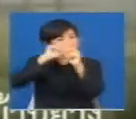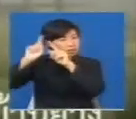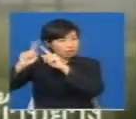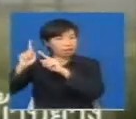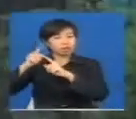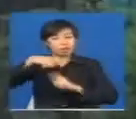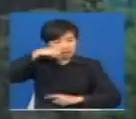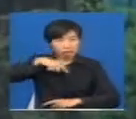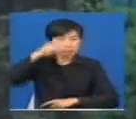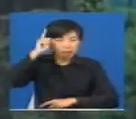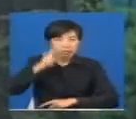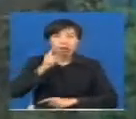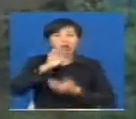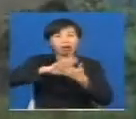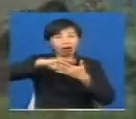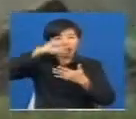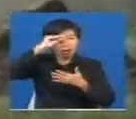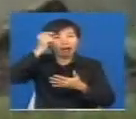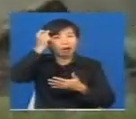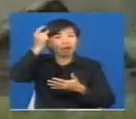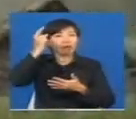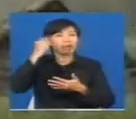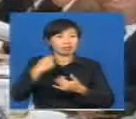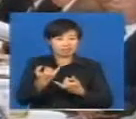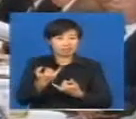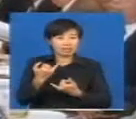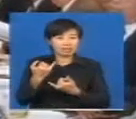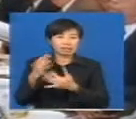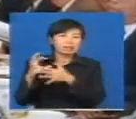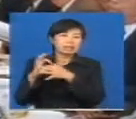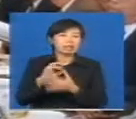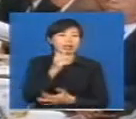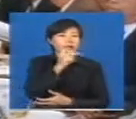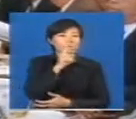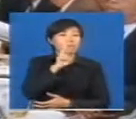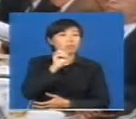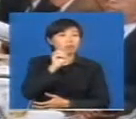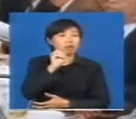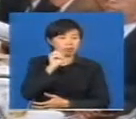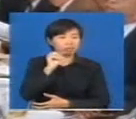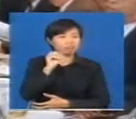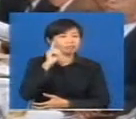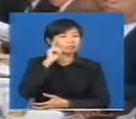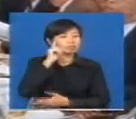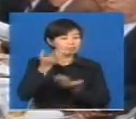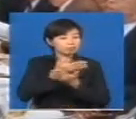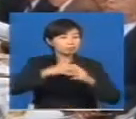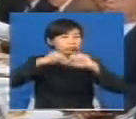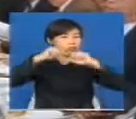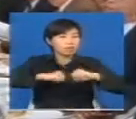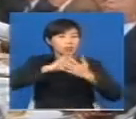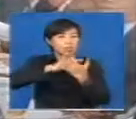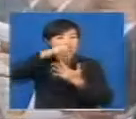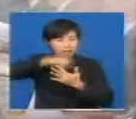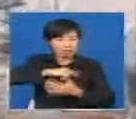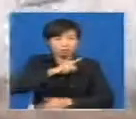าวไทยทั่วผืนแผ่นดินซึ่งเป็นที่มาของมติคณะรัฐมนตรีอนุมัติให้ประเทศไทยเป็น